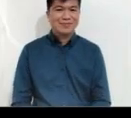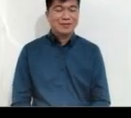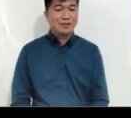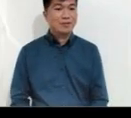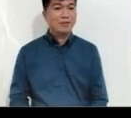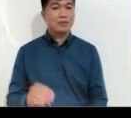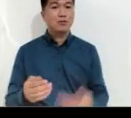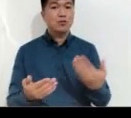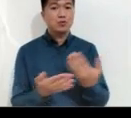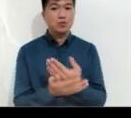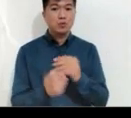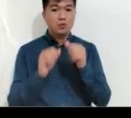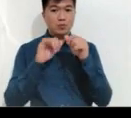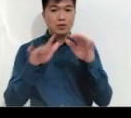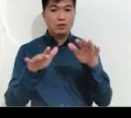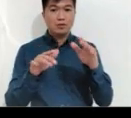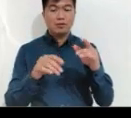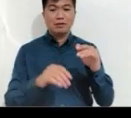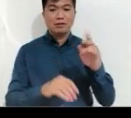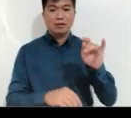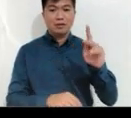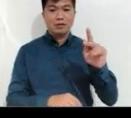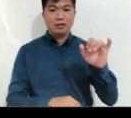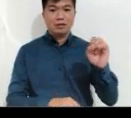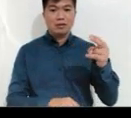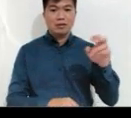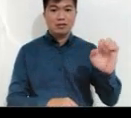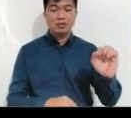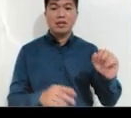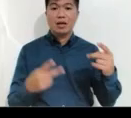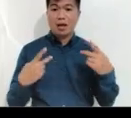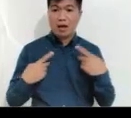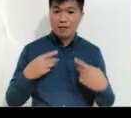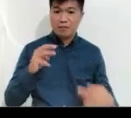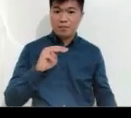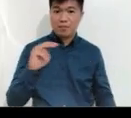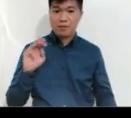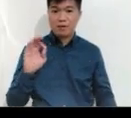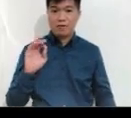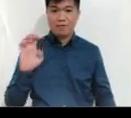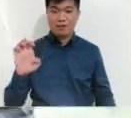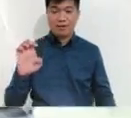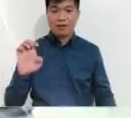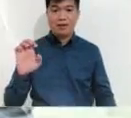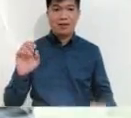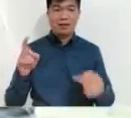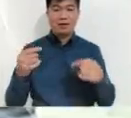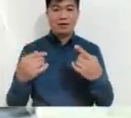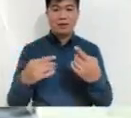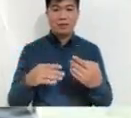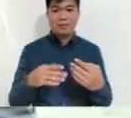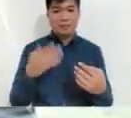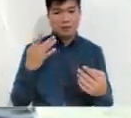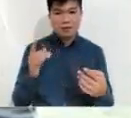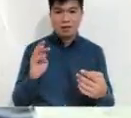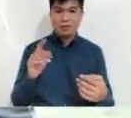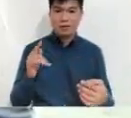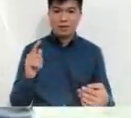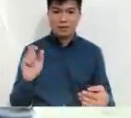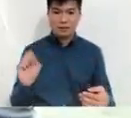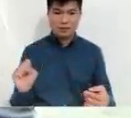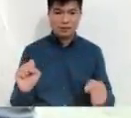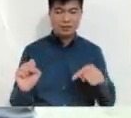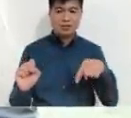sa Takeshi's Castle ay may MMFF entry rin na Becky and Badette. Ganito na lang, sinusunod ko lang talaga